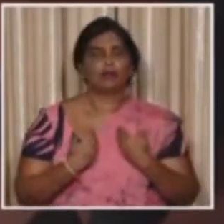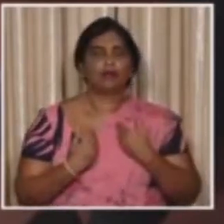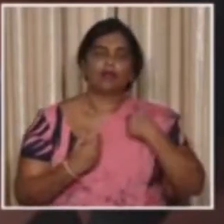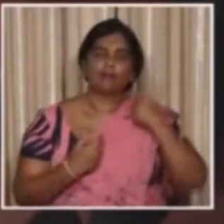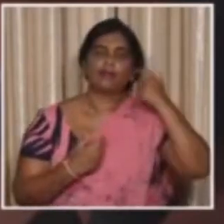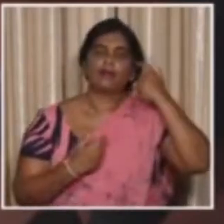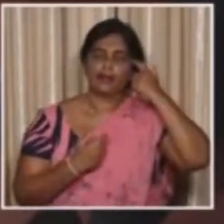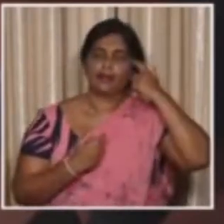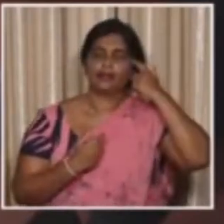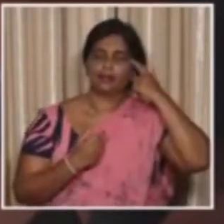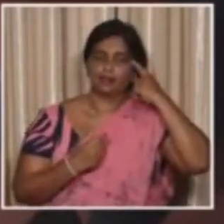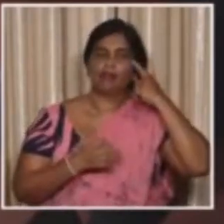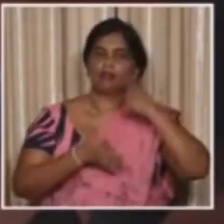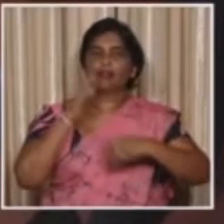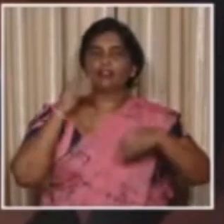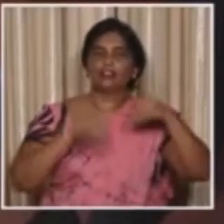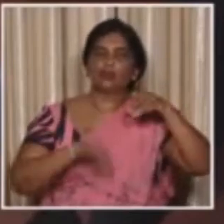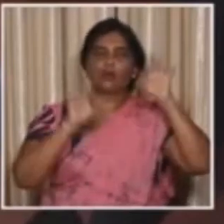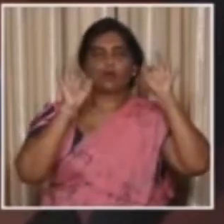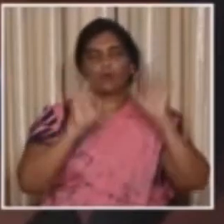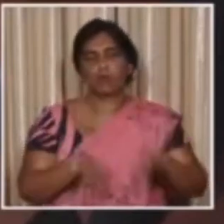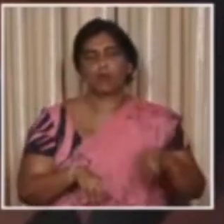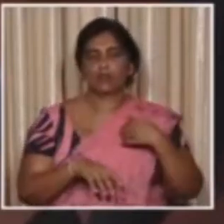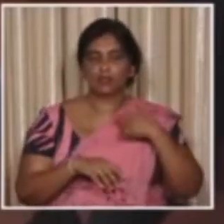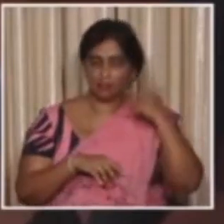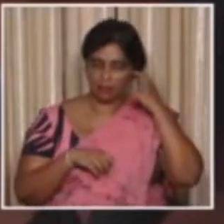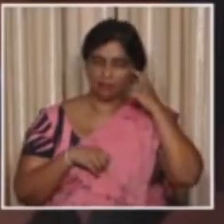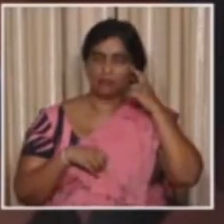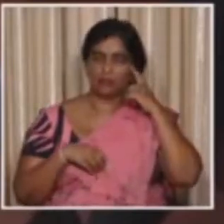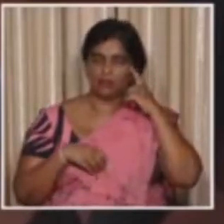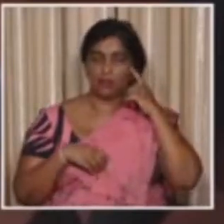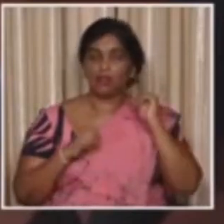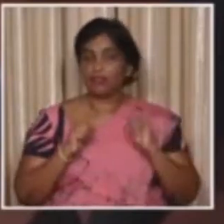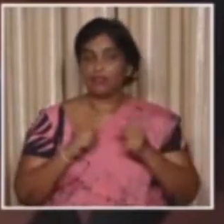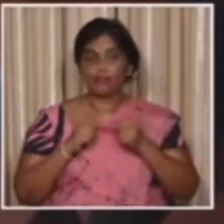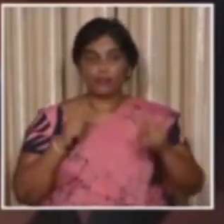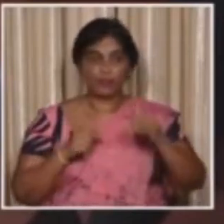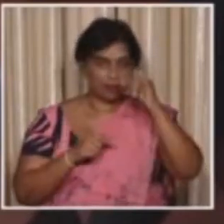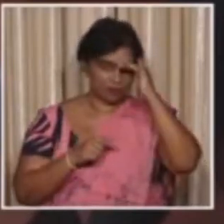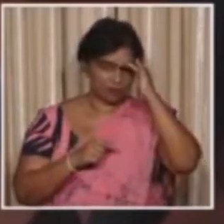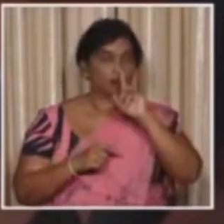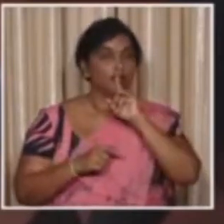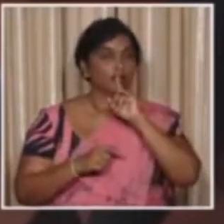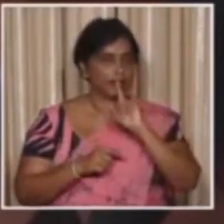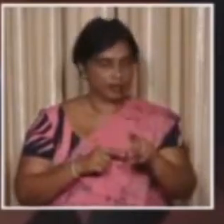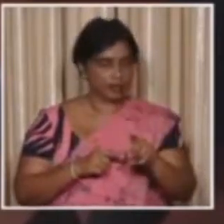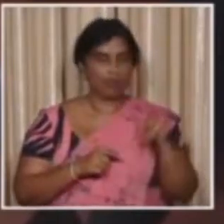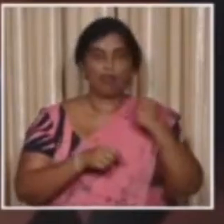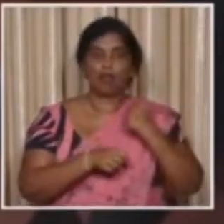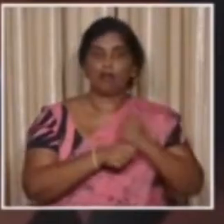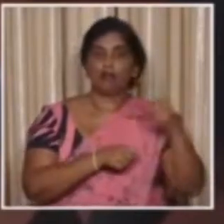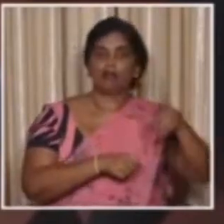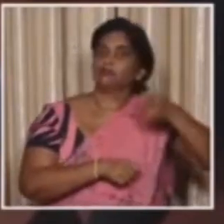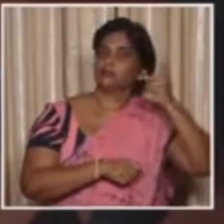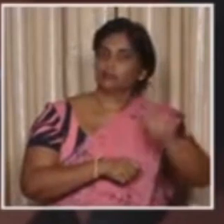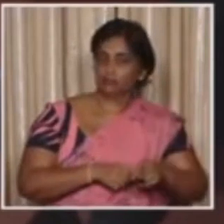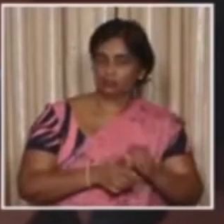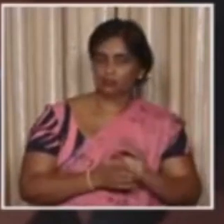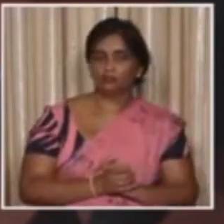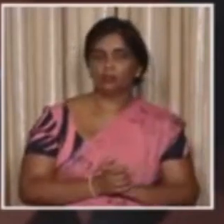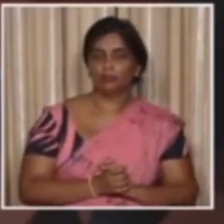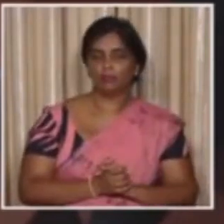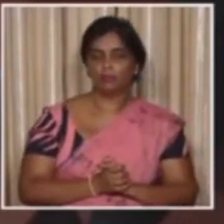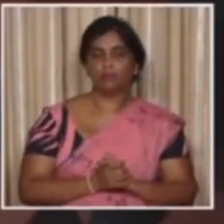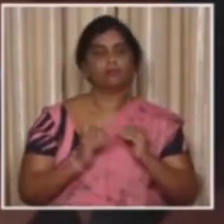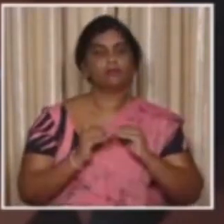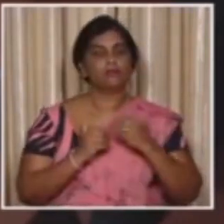karena muka itu, itenya candi apa waktu ini naik kila, muka itu vipaksa naik itu mau yojana karena, andu paksing istirahat karena,